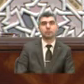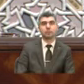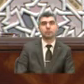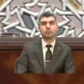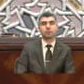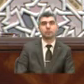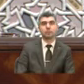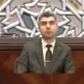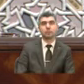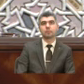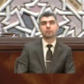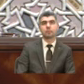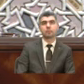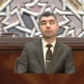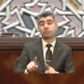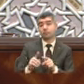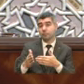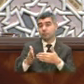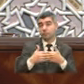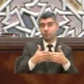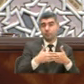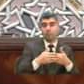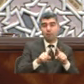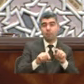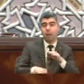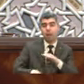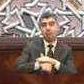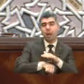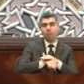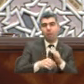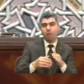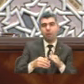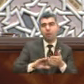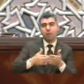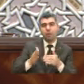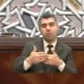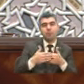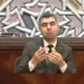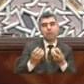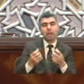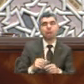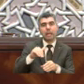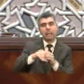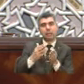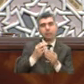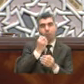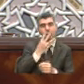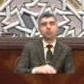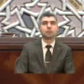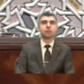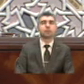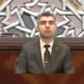رقم 16، عن إغلاق العديد من الملاعب الوطنية للسيدات والسادة النواب المحترمين من الفريق الاشتراكي. تفضلوا سيد